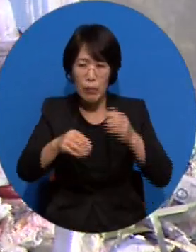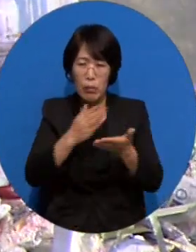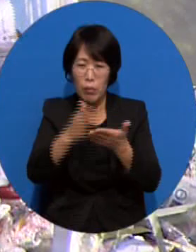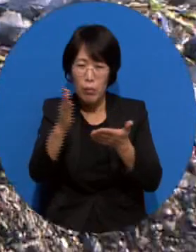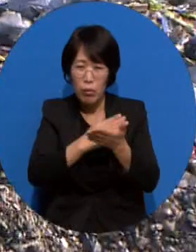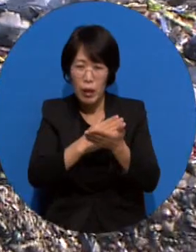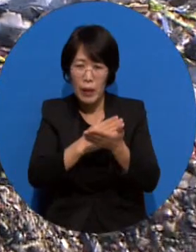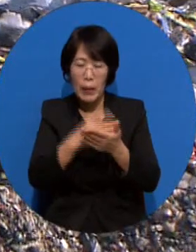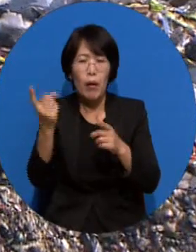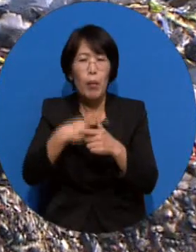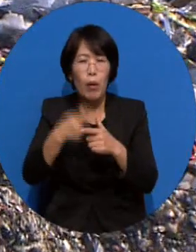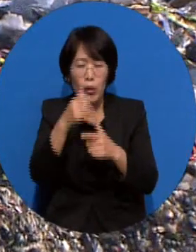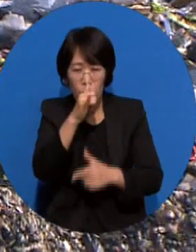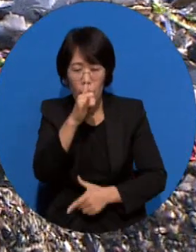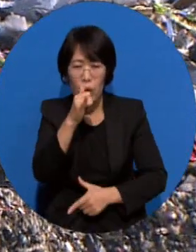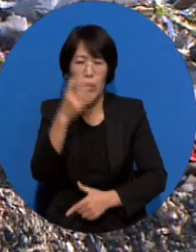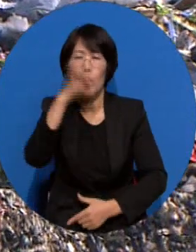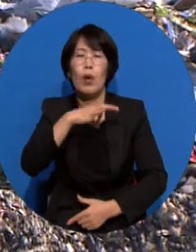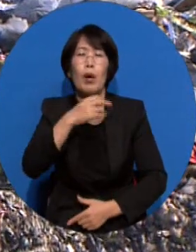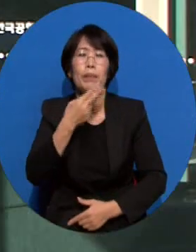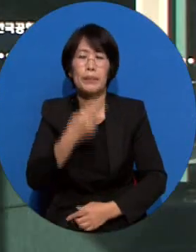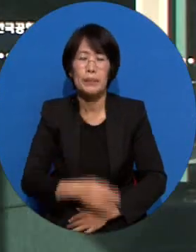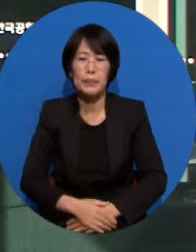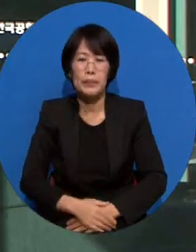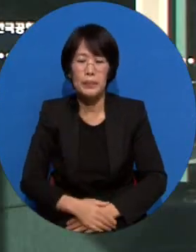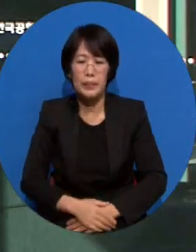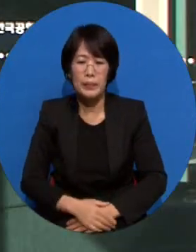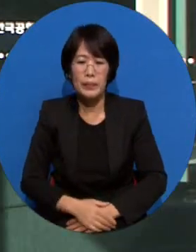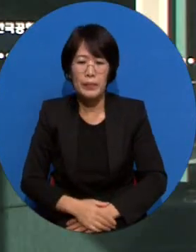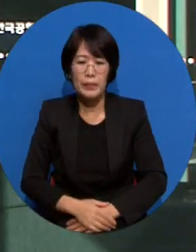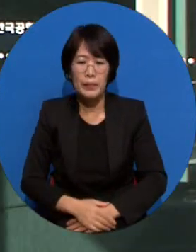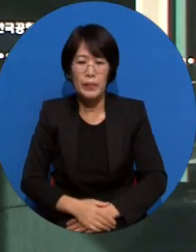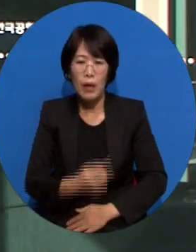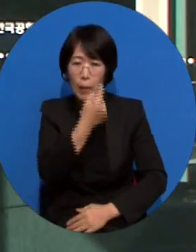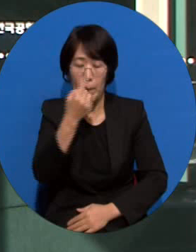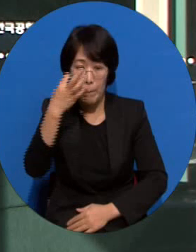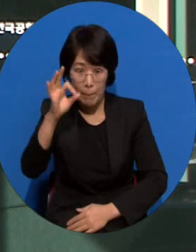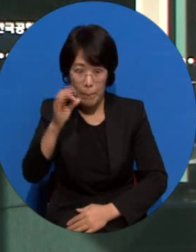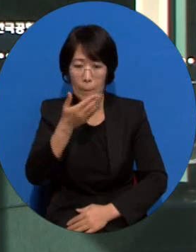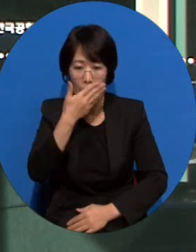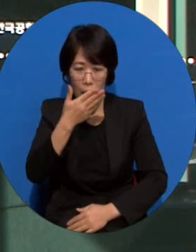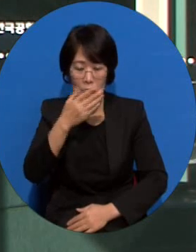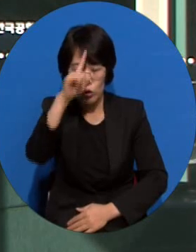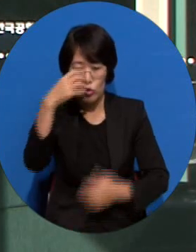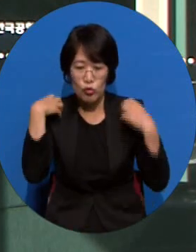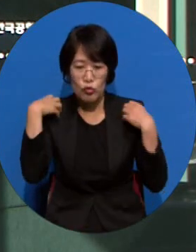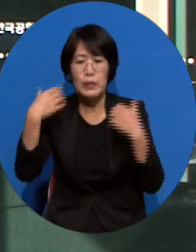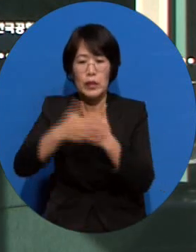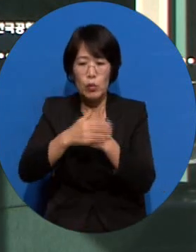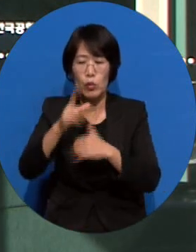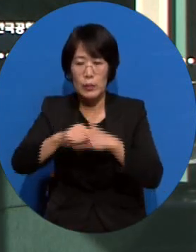경우 효과를 거두기 어렵다는 문제도 있습니다. 이것만 된다면 중앙정부의 지원 플러스 지방자치단체에서